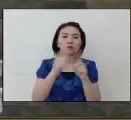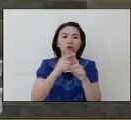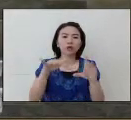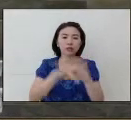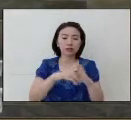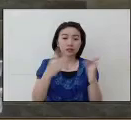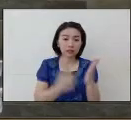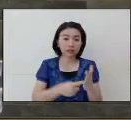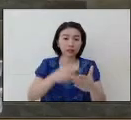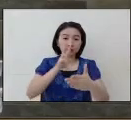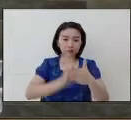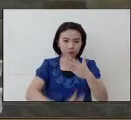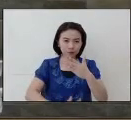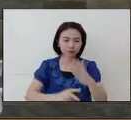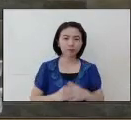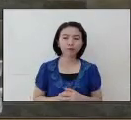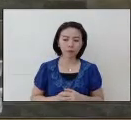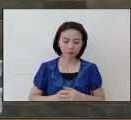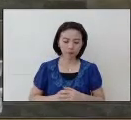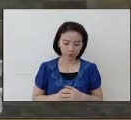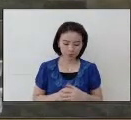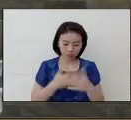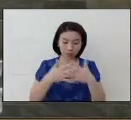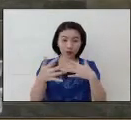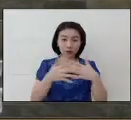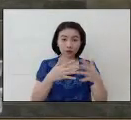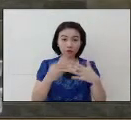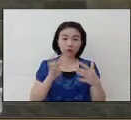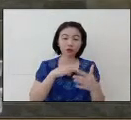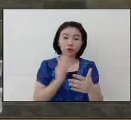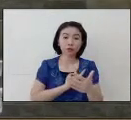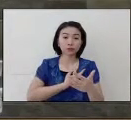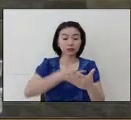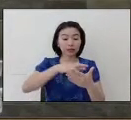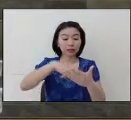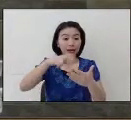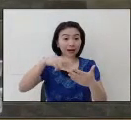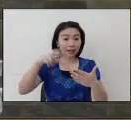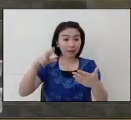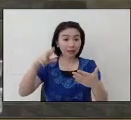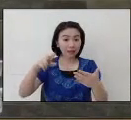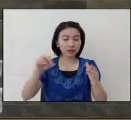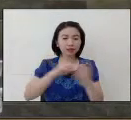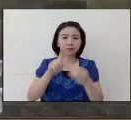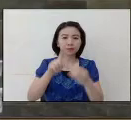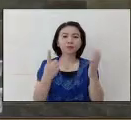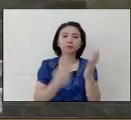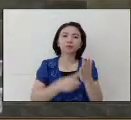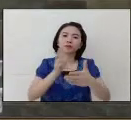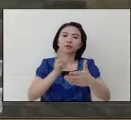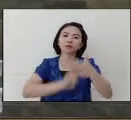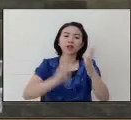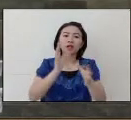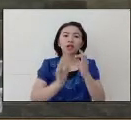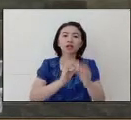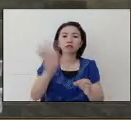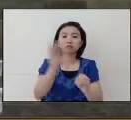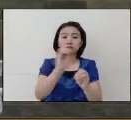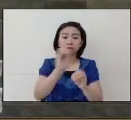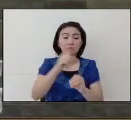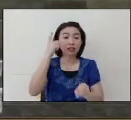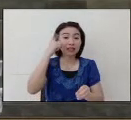sa una-una nating binasa, kung wala itong salitang think nito, ay wala hong power yung word. I mean, I'm talking about the